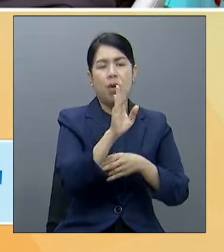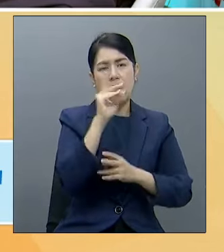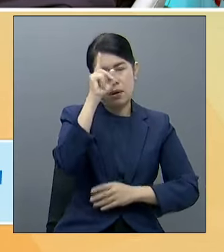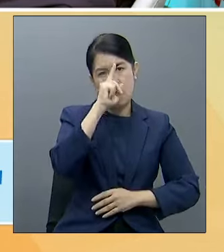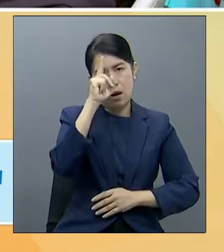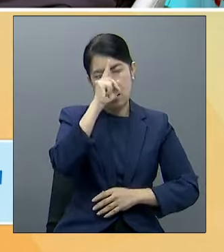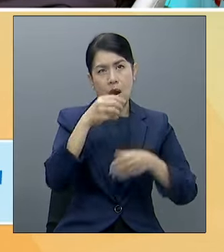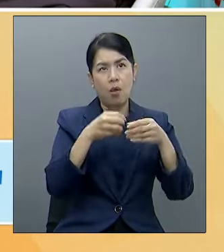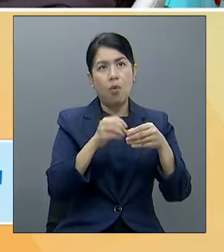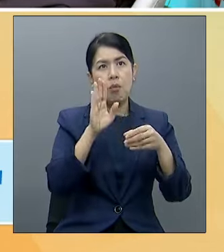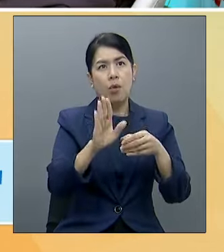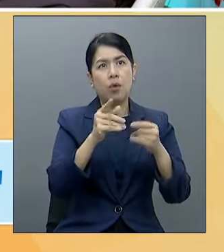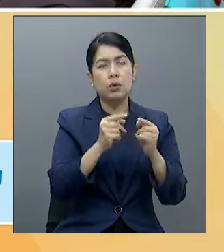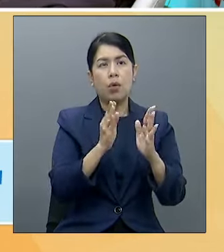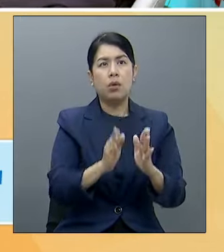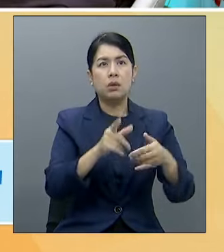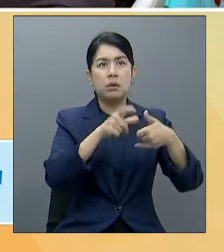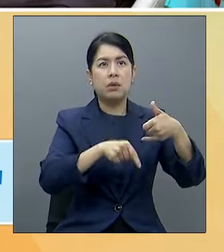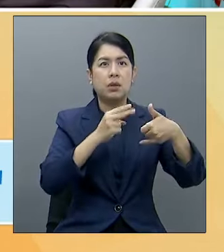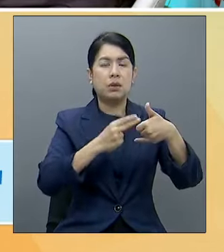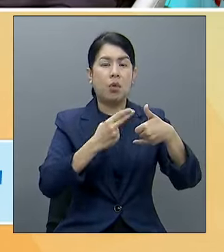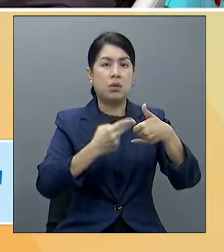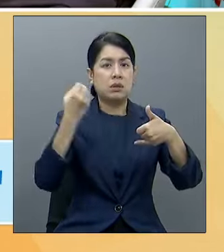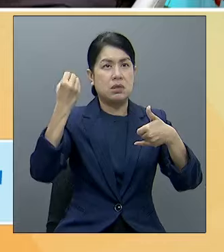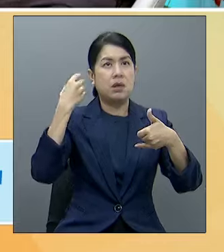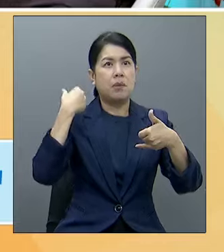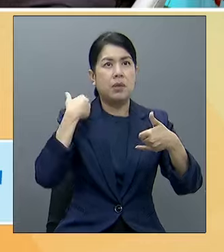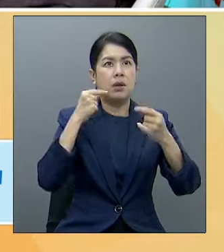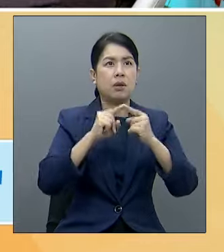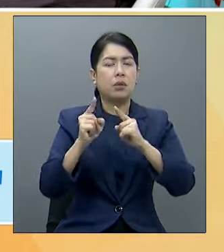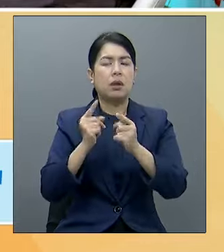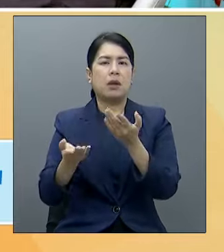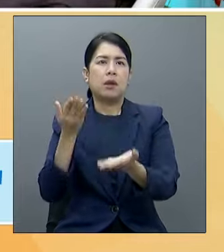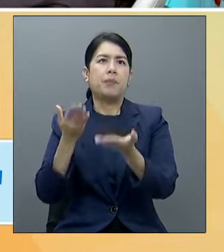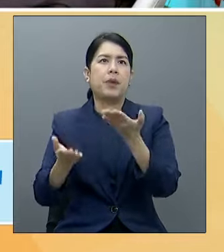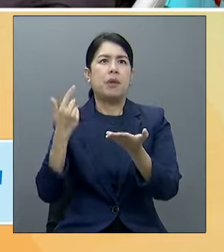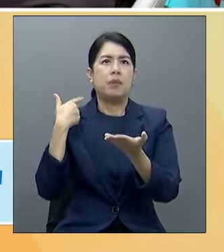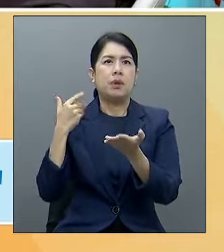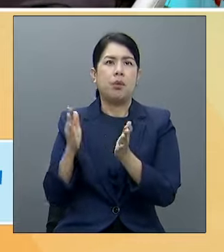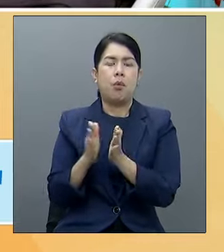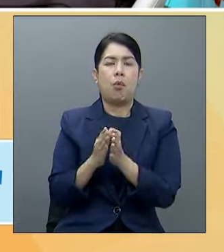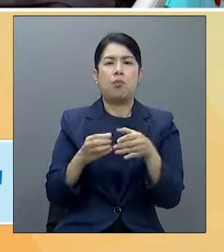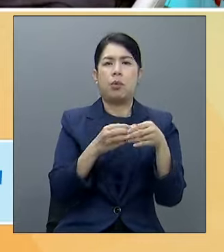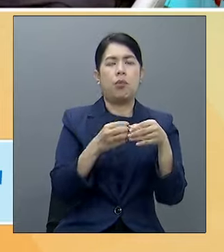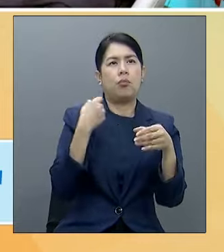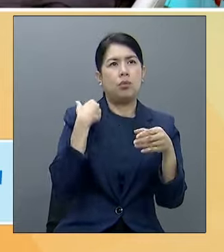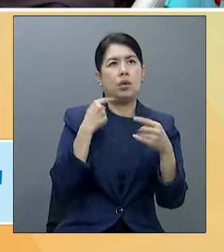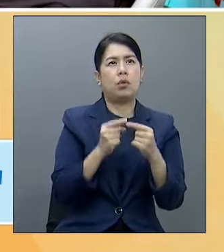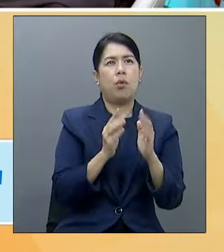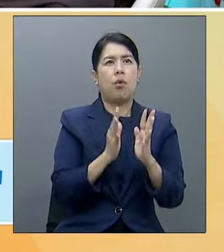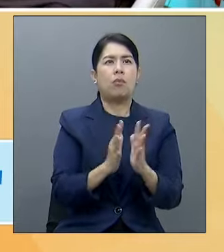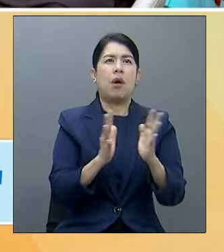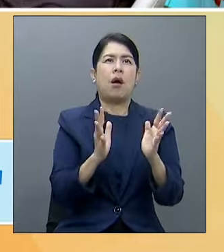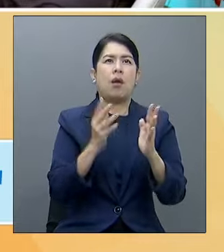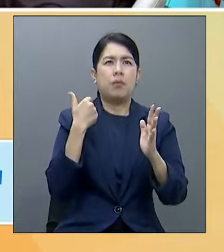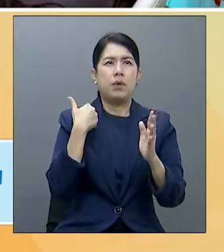รกิจแต่ว่าน่าจะเป็นปรากฏการณ์ใหม่ที่ทำให้ทุกภาคส่วนมารวมบนถนนเส้นเดียวและทำให้มีคนเดินเป็นหลักแสน